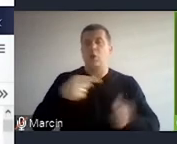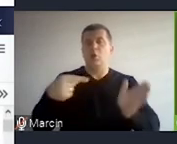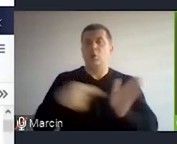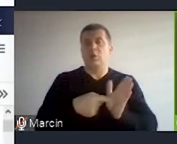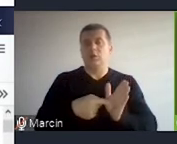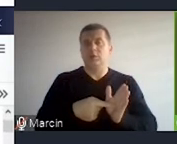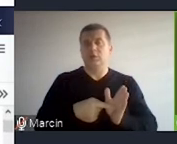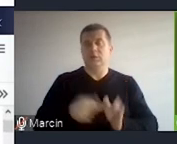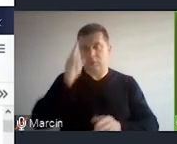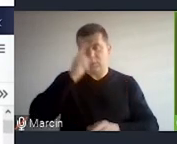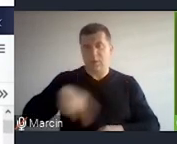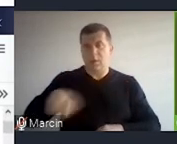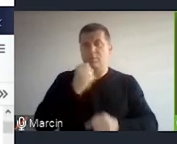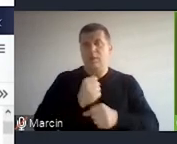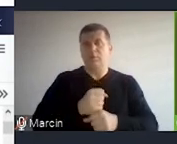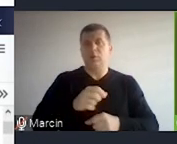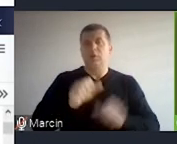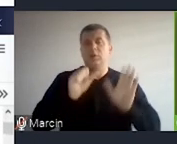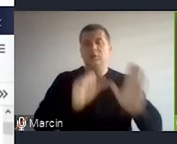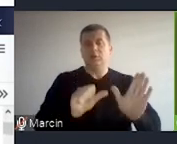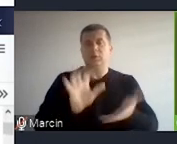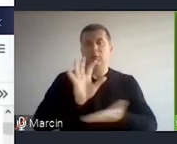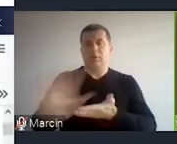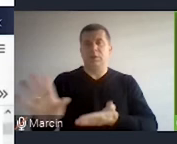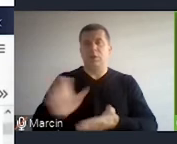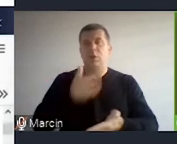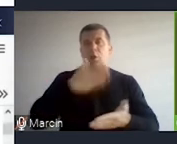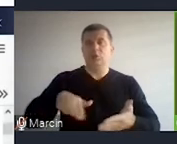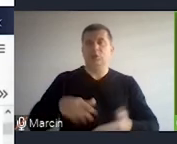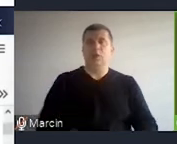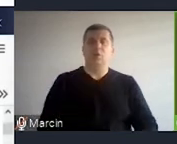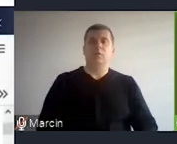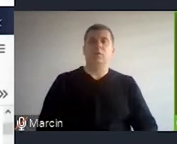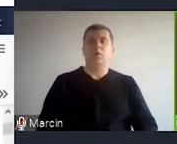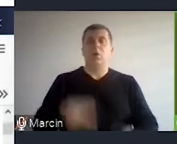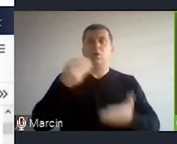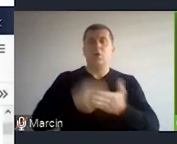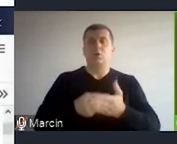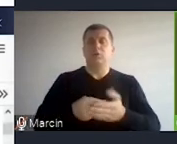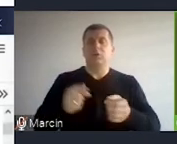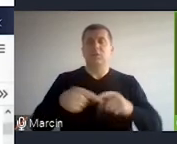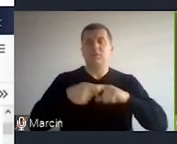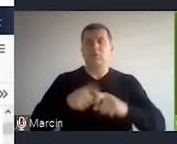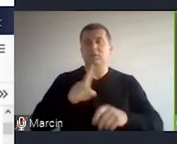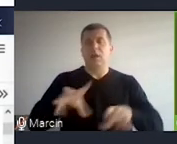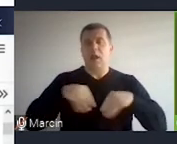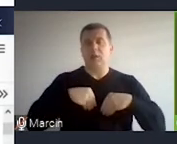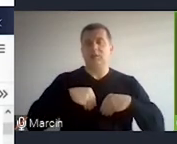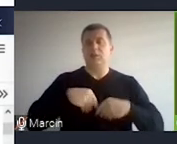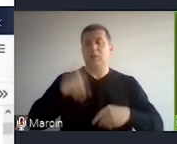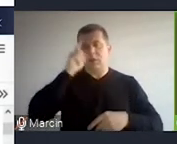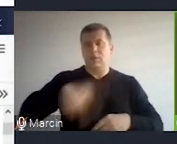dotyczy personelu, to rozdział 6.15 wytycznych. Koszty związane z angażowaniem personelu